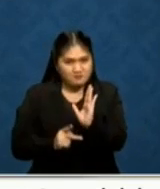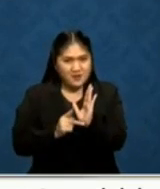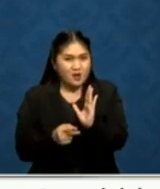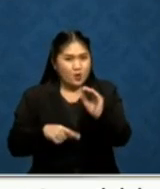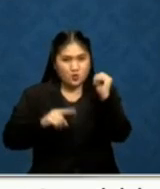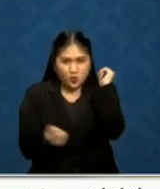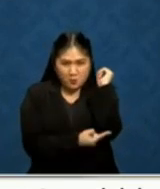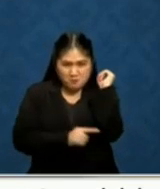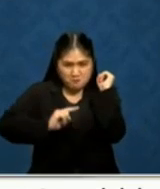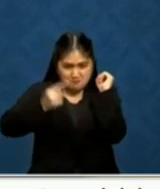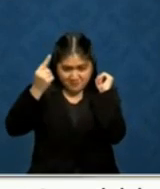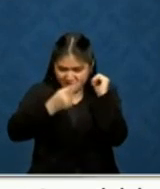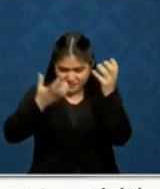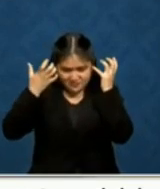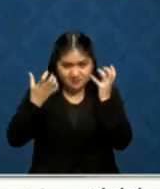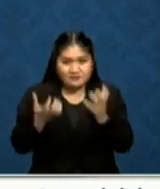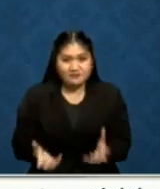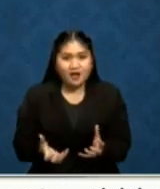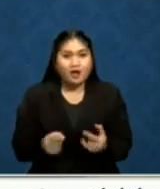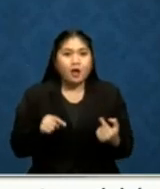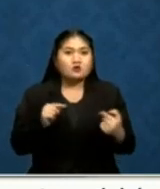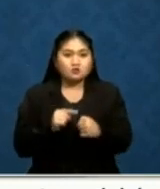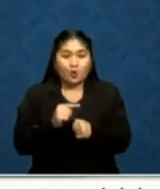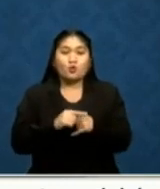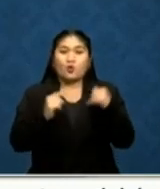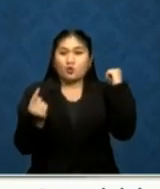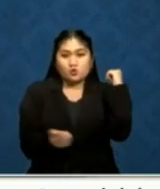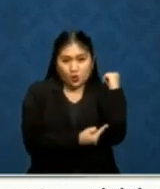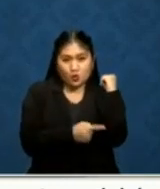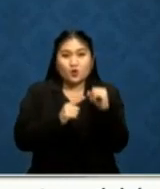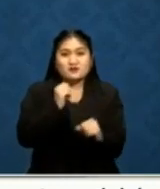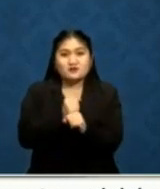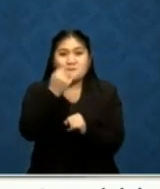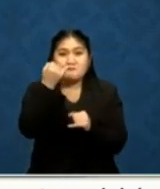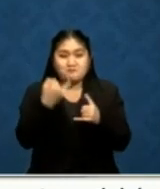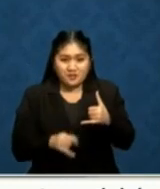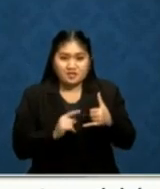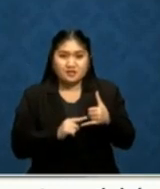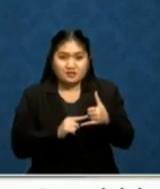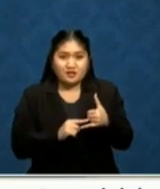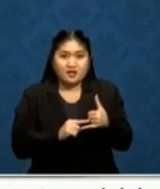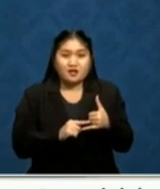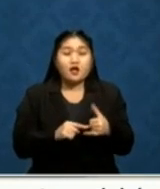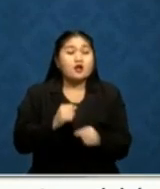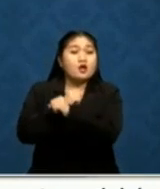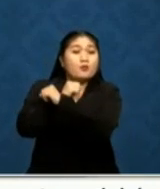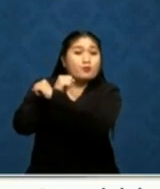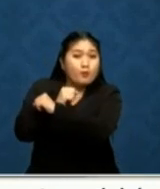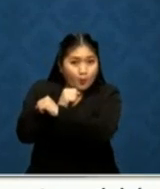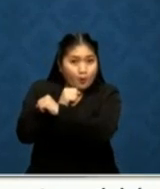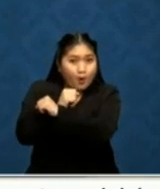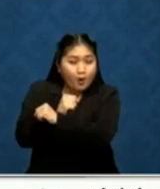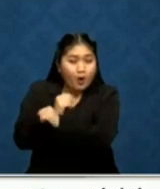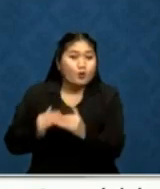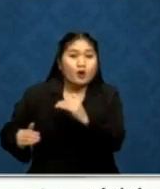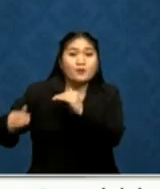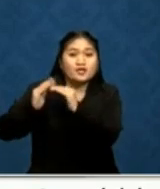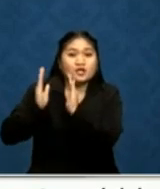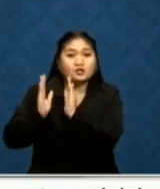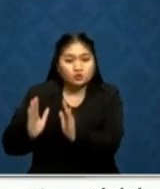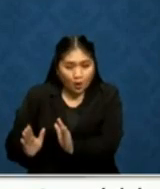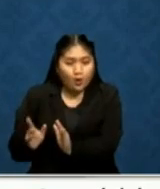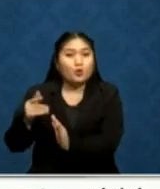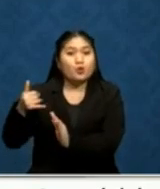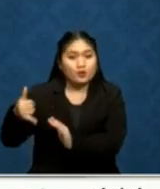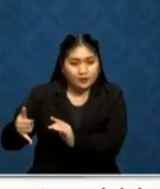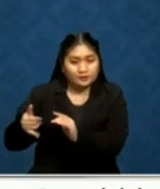ขึ้นเพื่อเป็นการลงโทษผู้กระทำความผิดเพื่อปกป้องและให้ความเป็นธรรมต่อผู้ถูกกระทำอีกด้วยค่